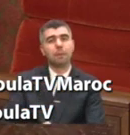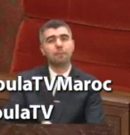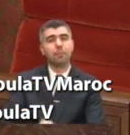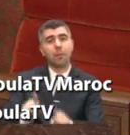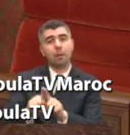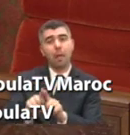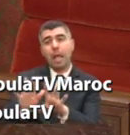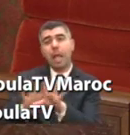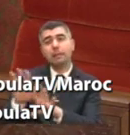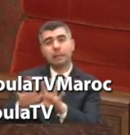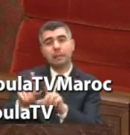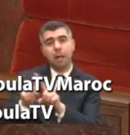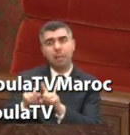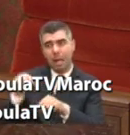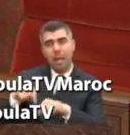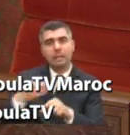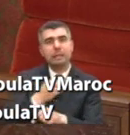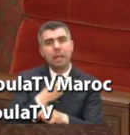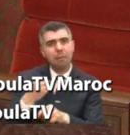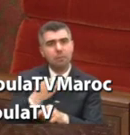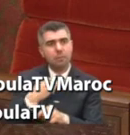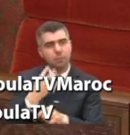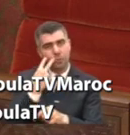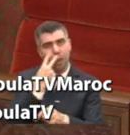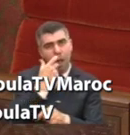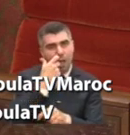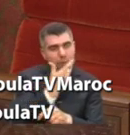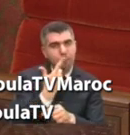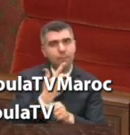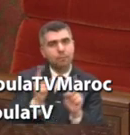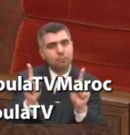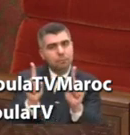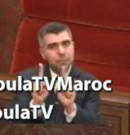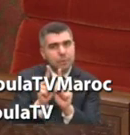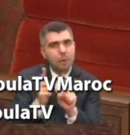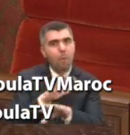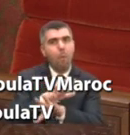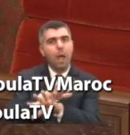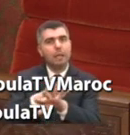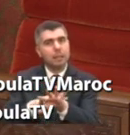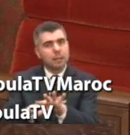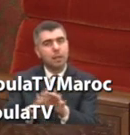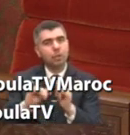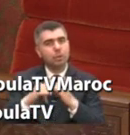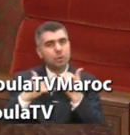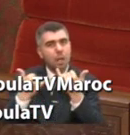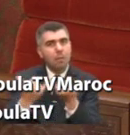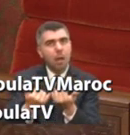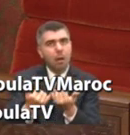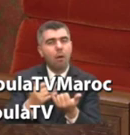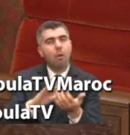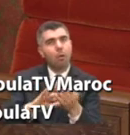مستشفى نموذجي صراحه، زرته عده مرات ولقاءات مع المنتخبين ولا مع السيد الوالي، يعني بان واحد